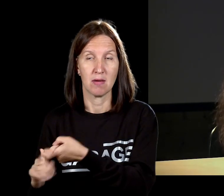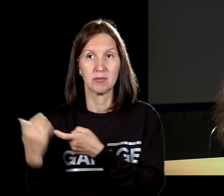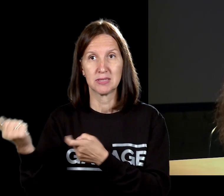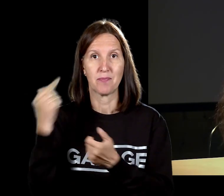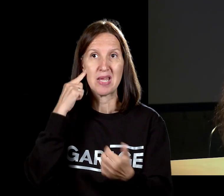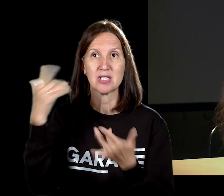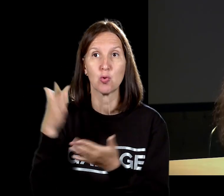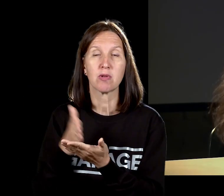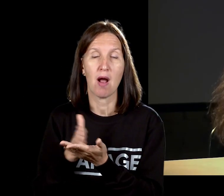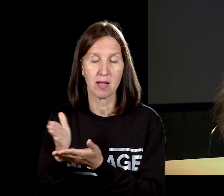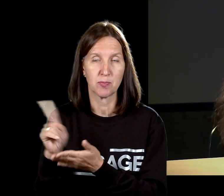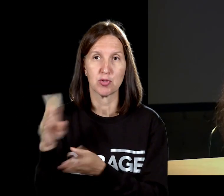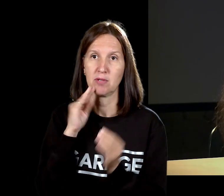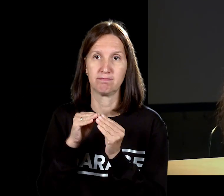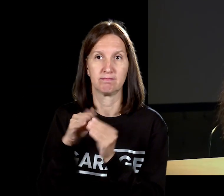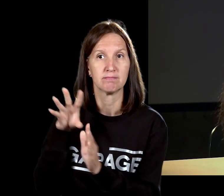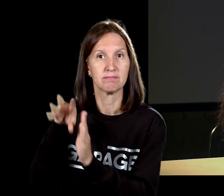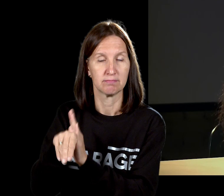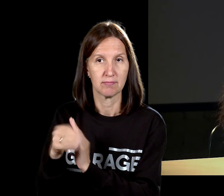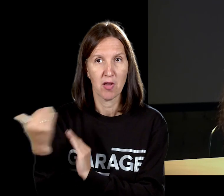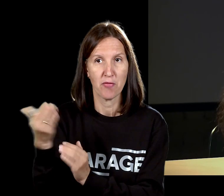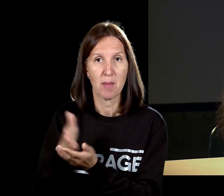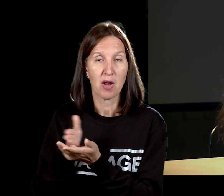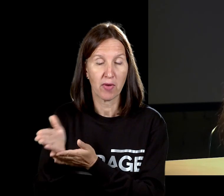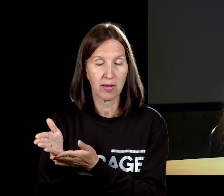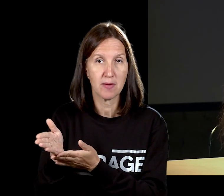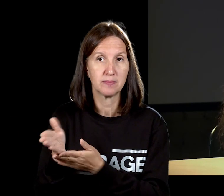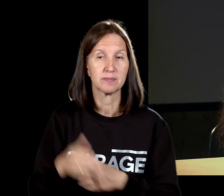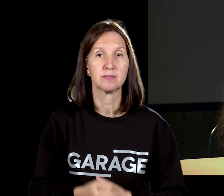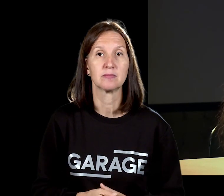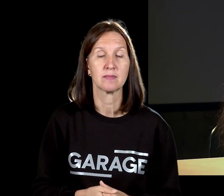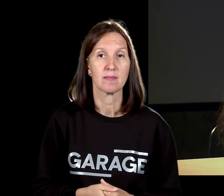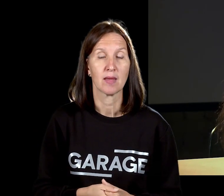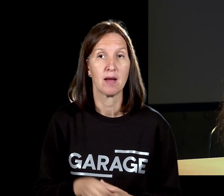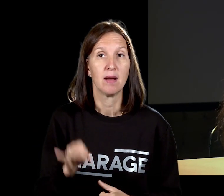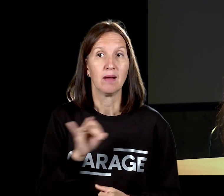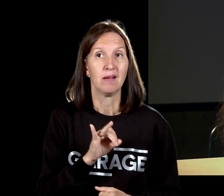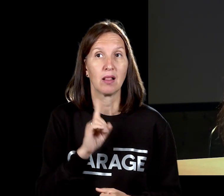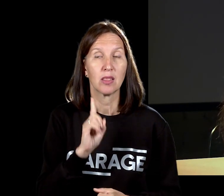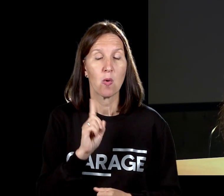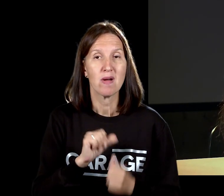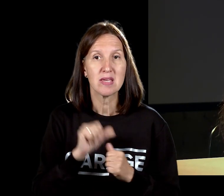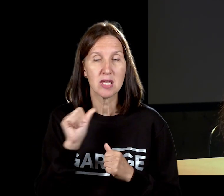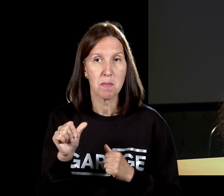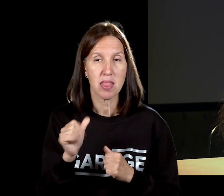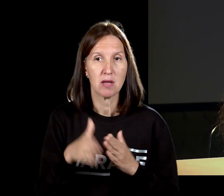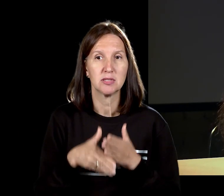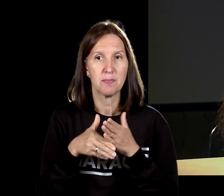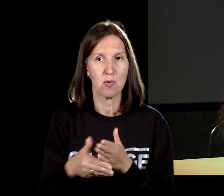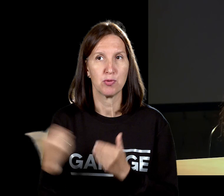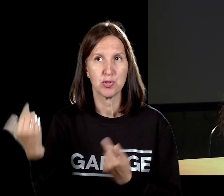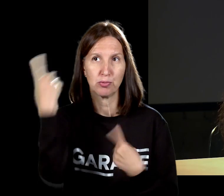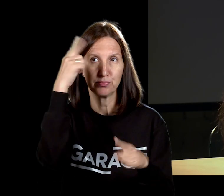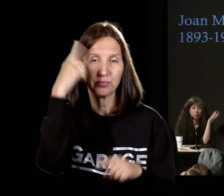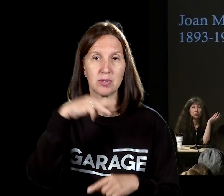которого, одной из ключевых фигур, которой он был. Но именно через Миро, через то, что делал Миро, через